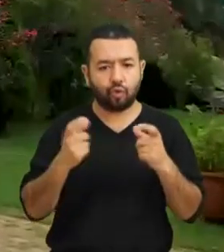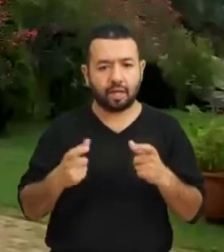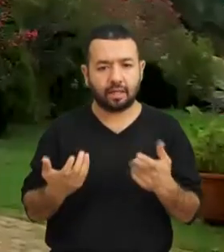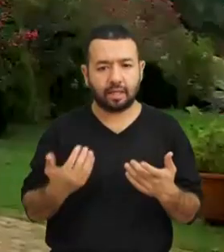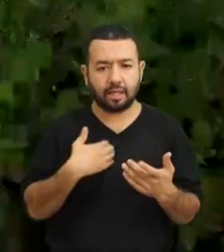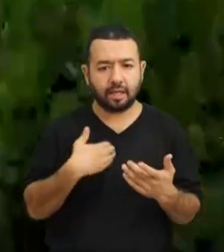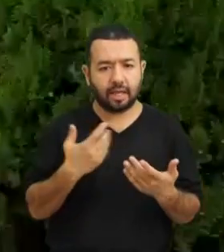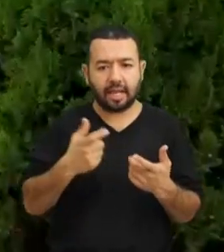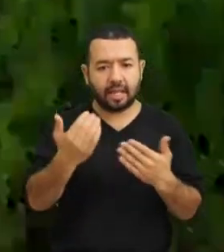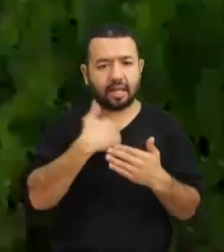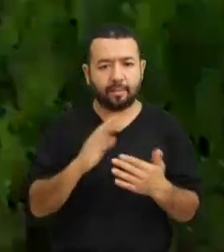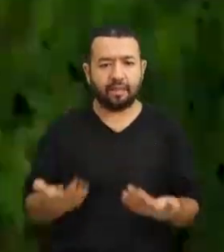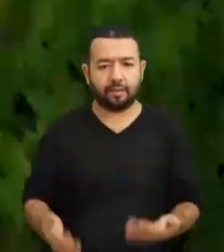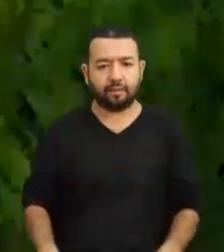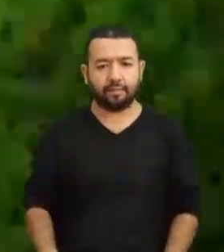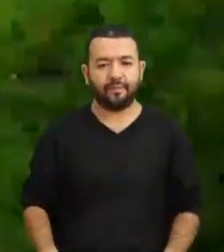beni uğurlamıyor?